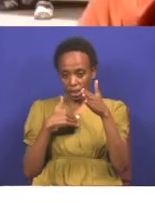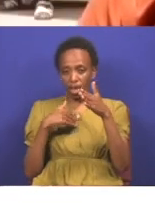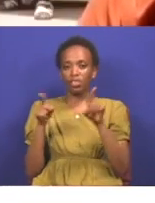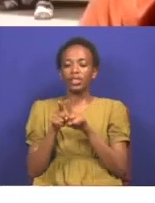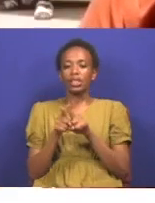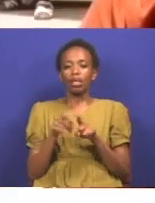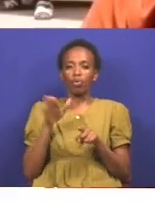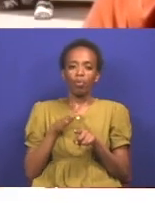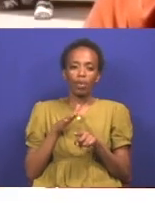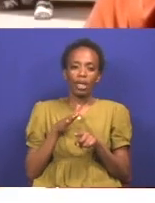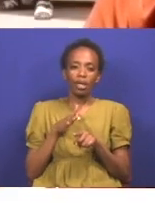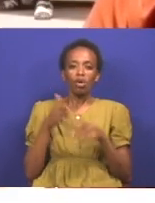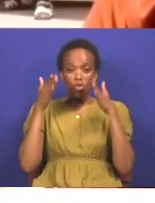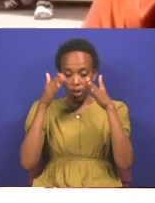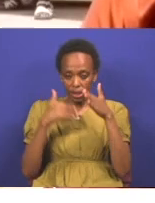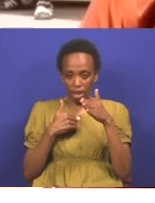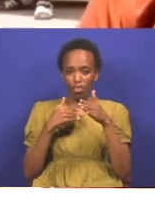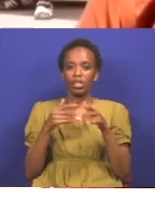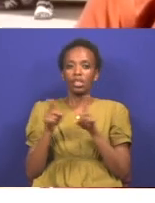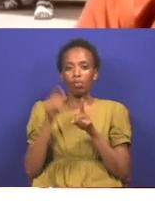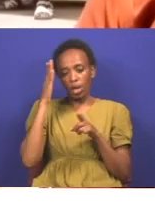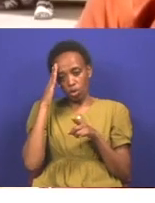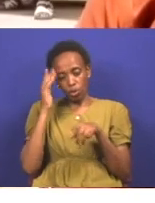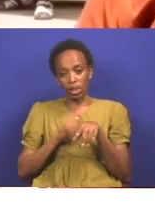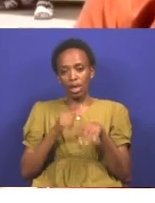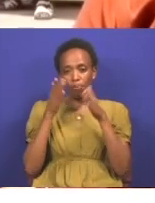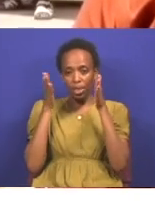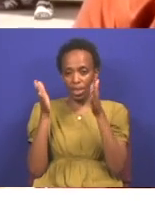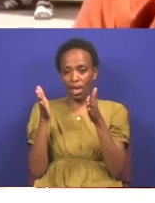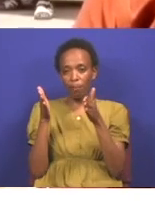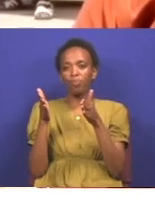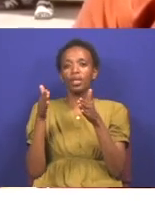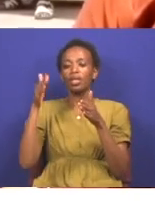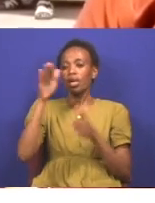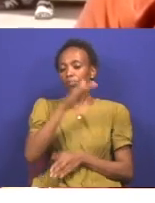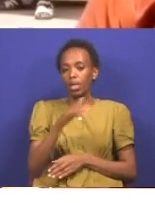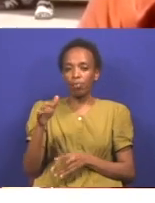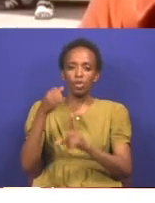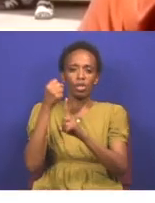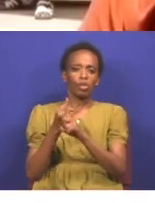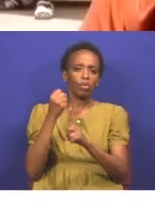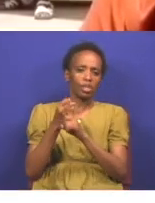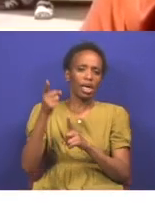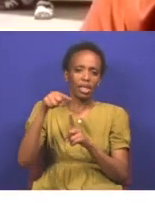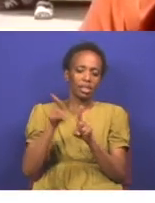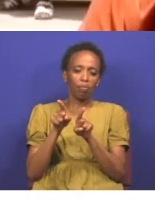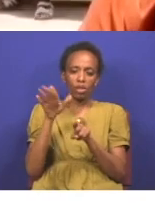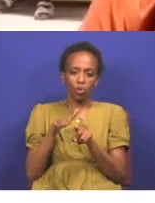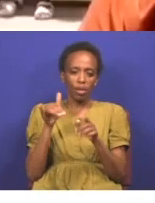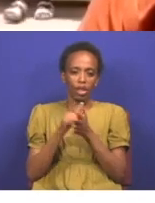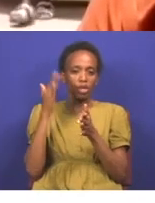wetu wa mama ni wanaangalia mbele. Na mimi najua ya kwamba wakiwa pale bungeni, wanatutetea sana kama wamama. Ndiposa